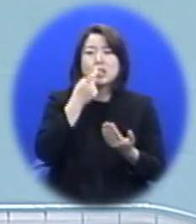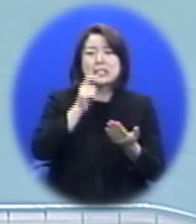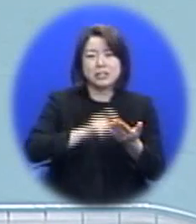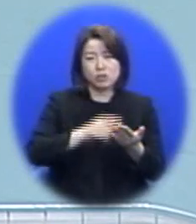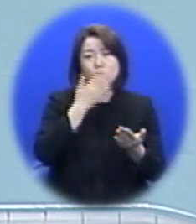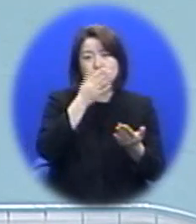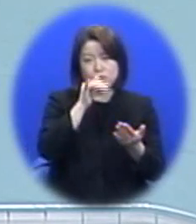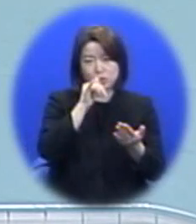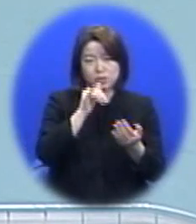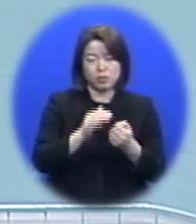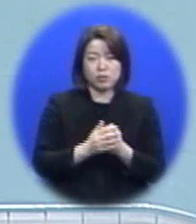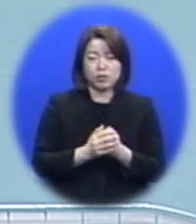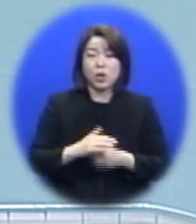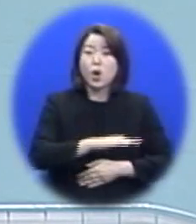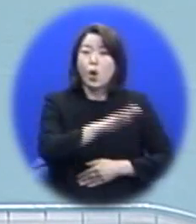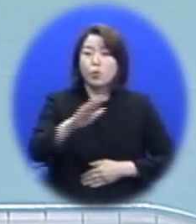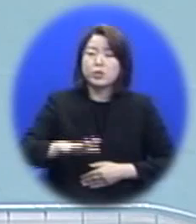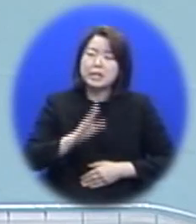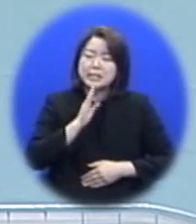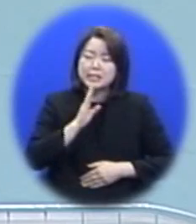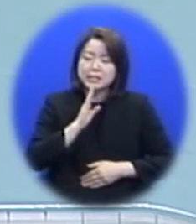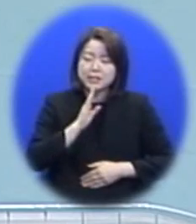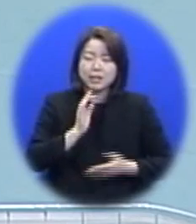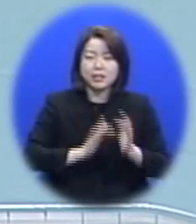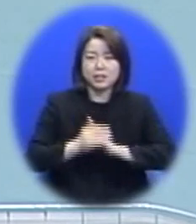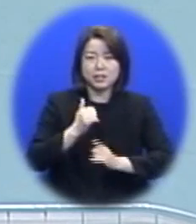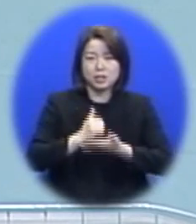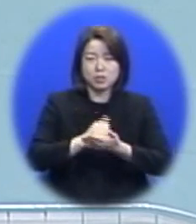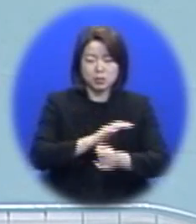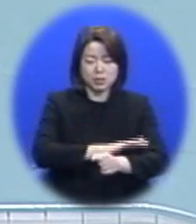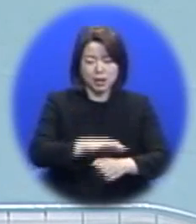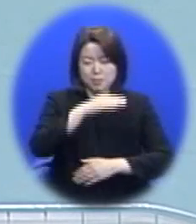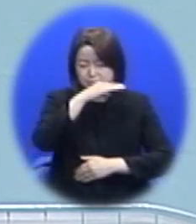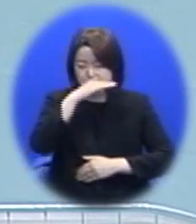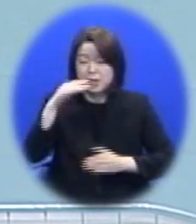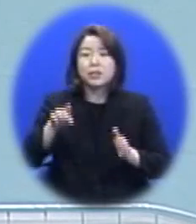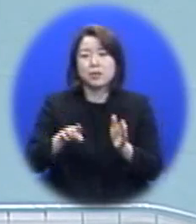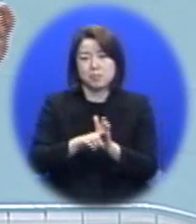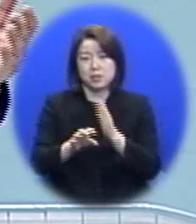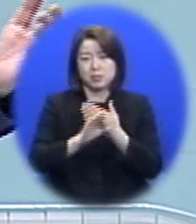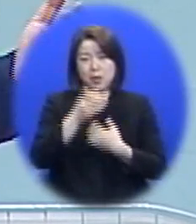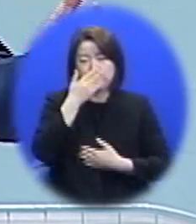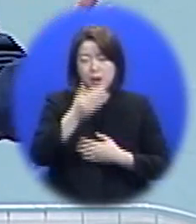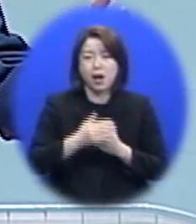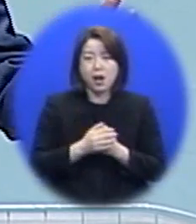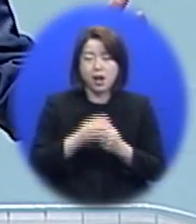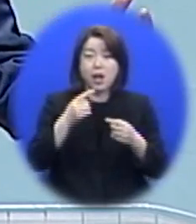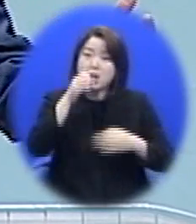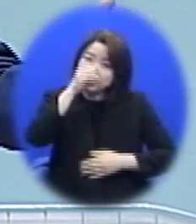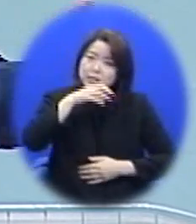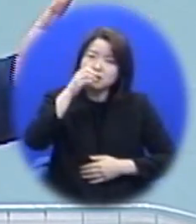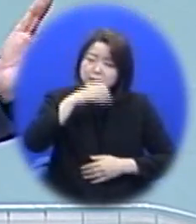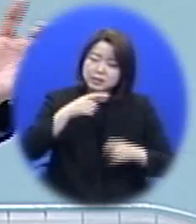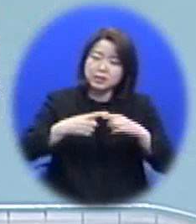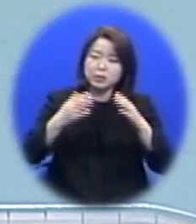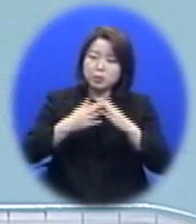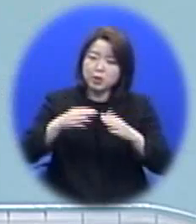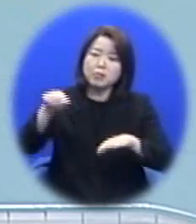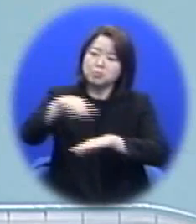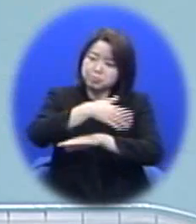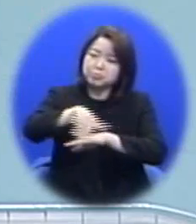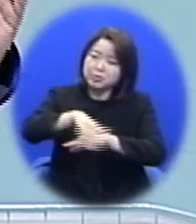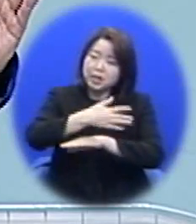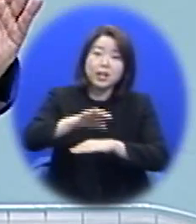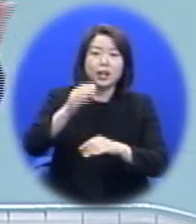우리가 예수님을 진짜 제대로 믿으면 이제 교회만 왔다 갔다 하는 식으로만 예수 믿는 게 아니고